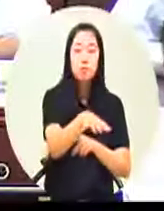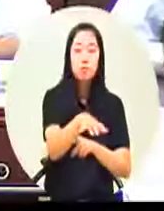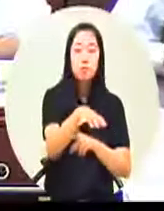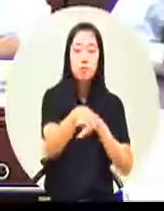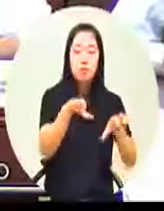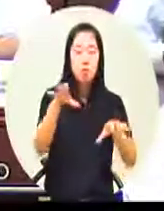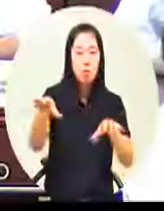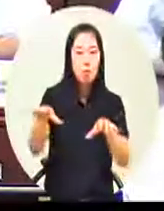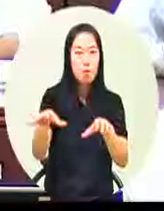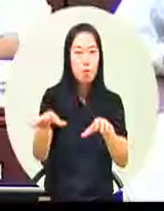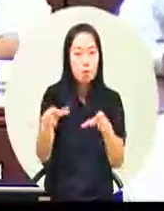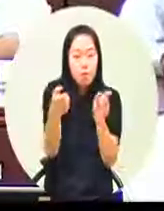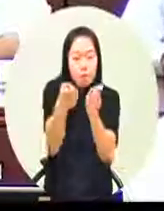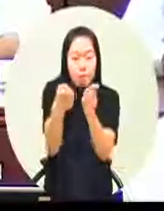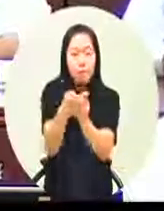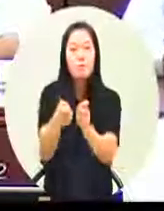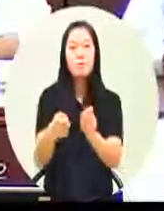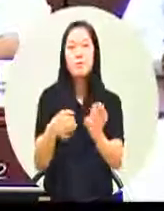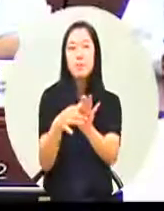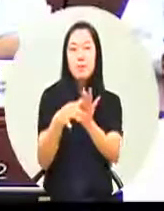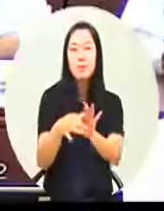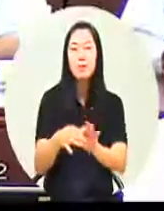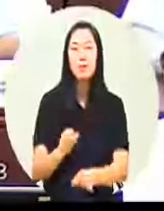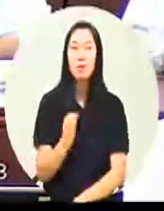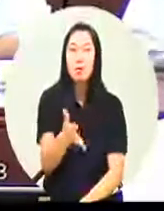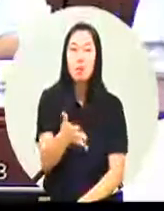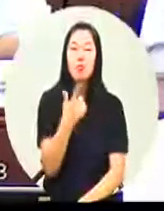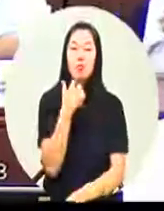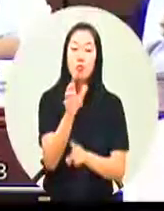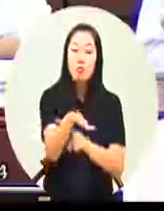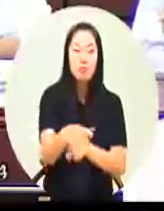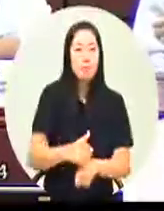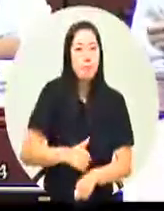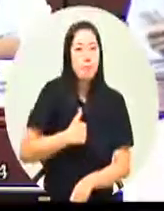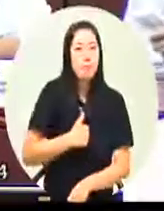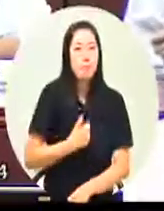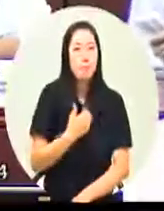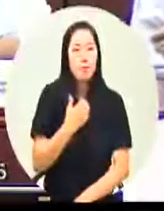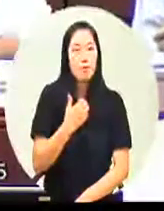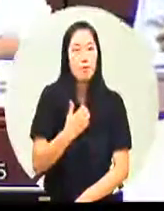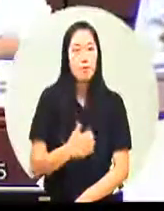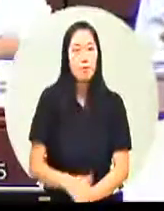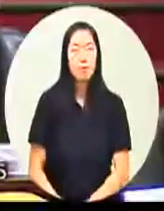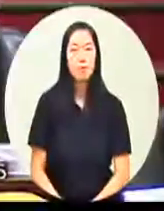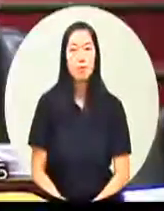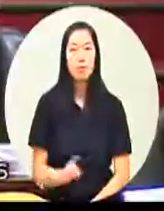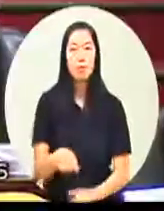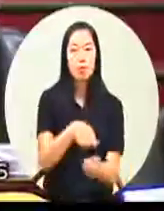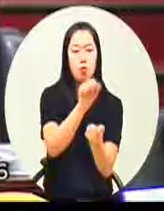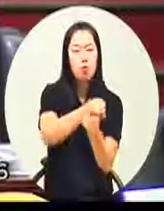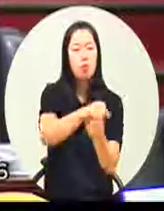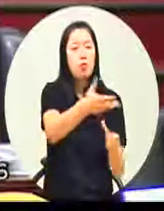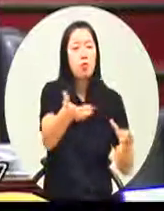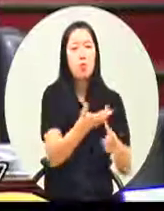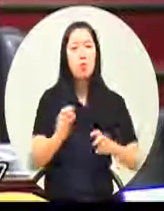就有一个比较紧密的连接，因为我们美浓真的是一个非常 那为什么不把澄清湖改成高雄湖